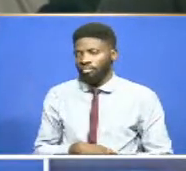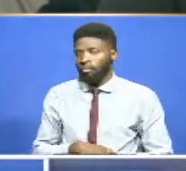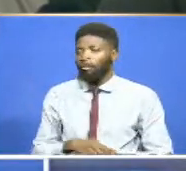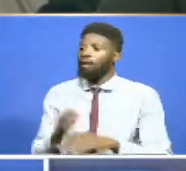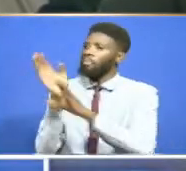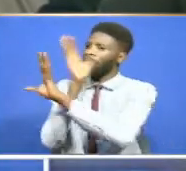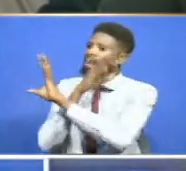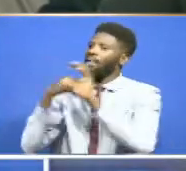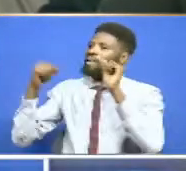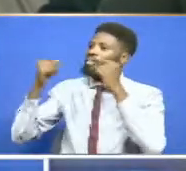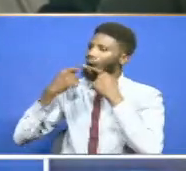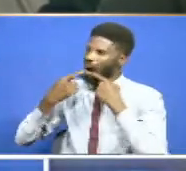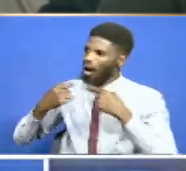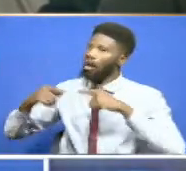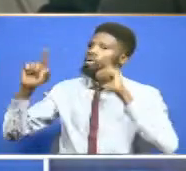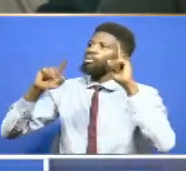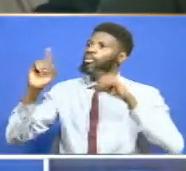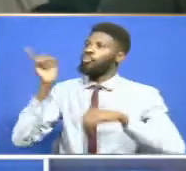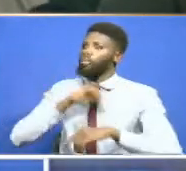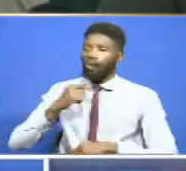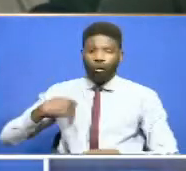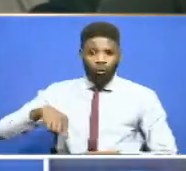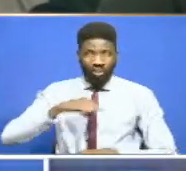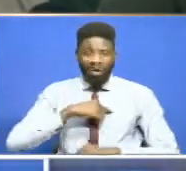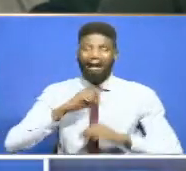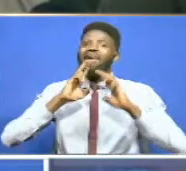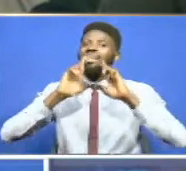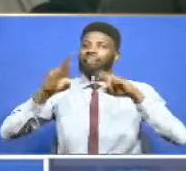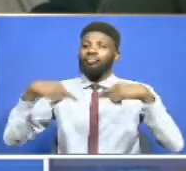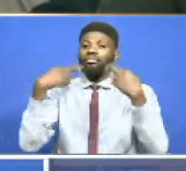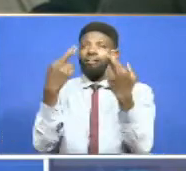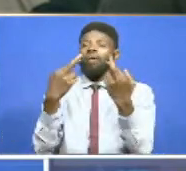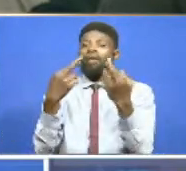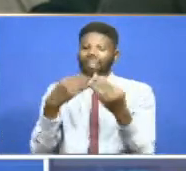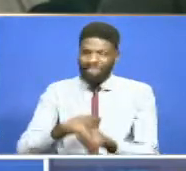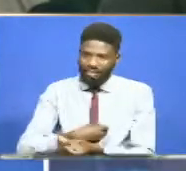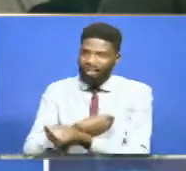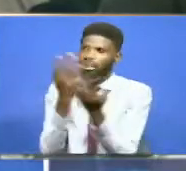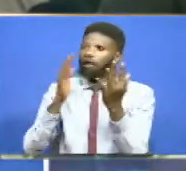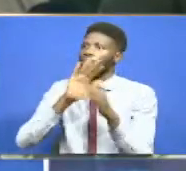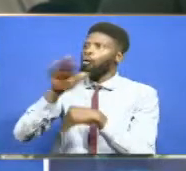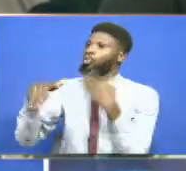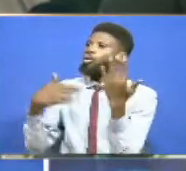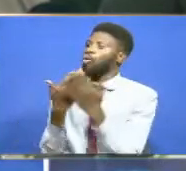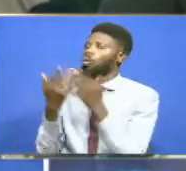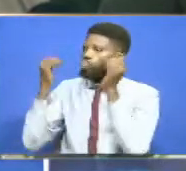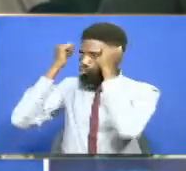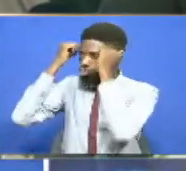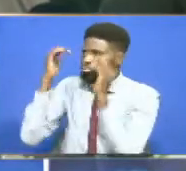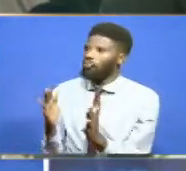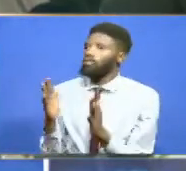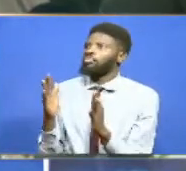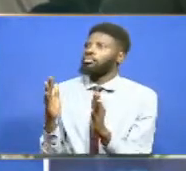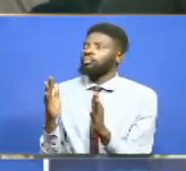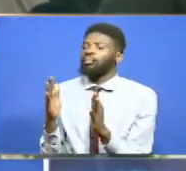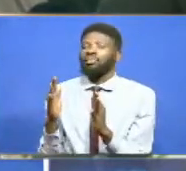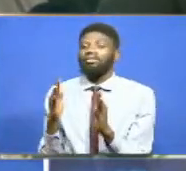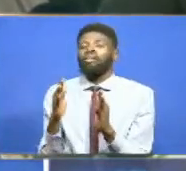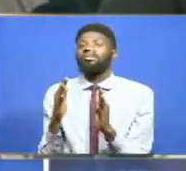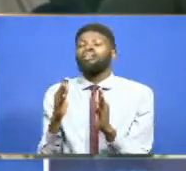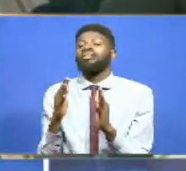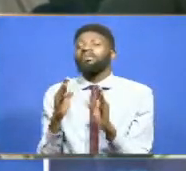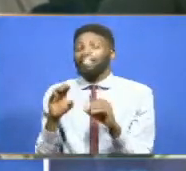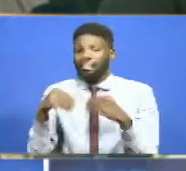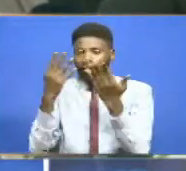that we shall release the results of all the candidates. We shall release the part of the results of all